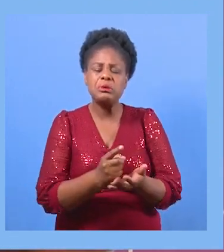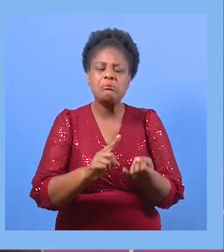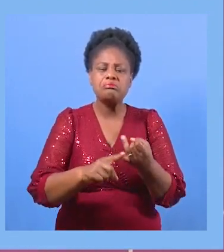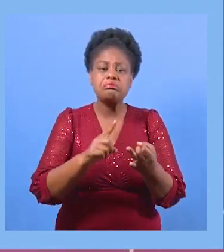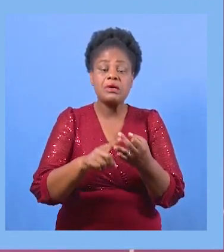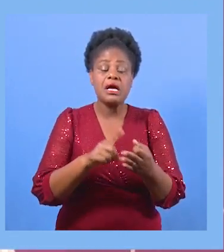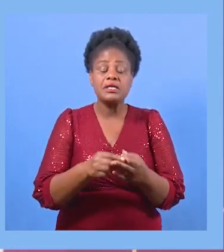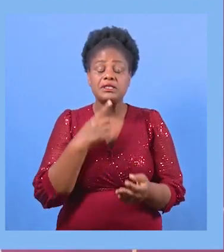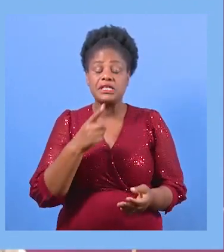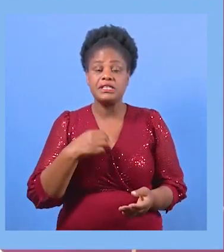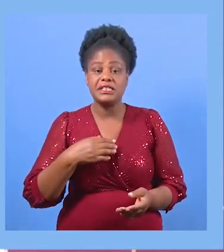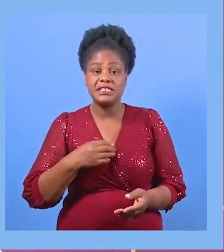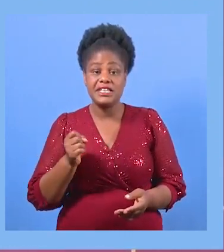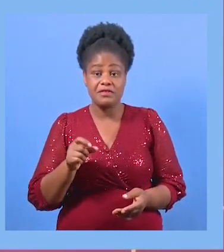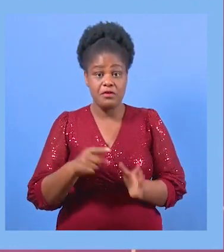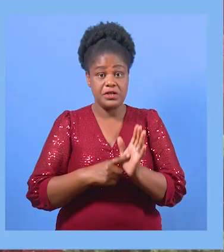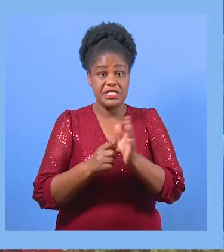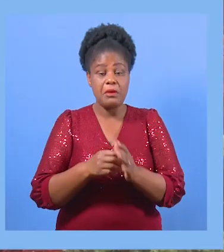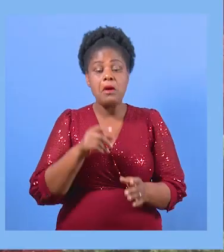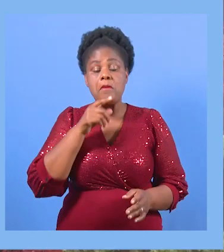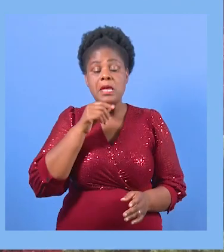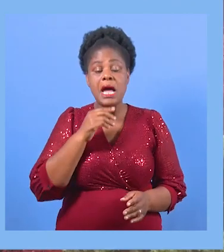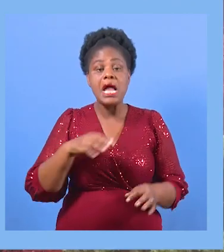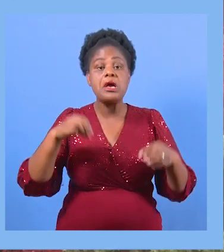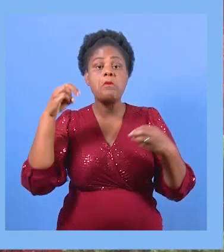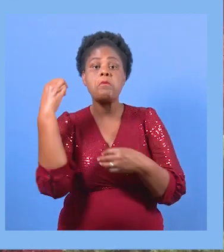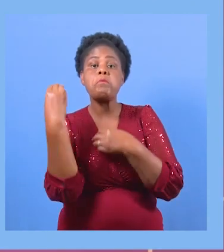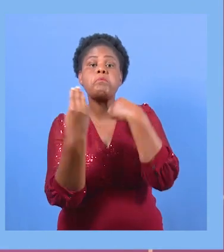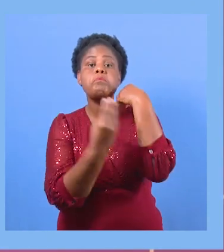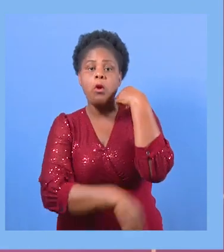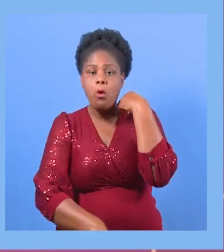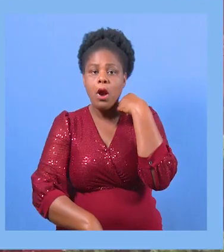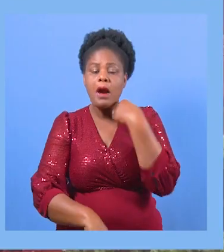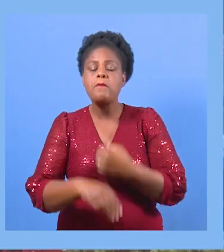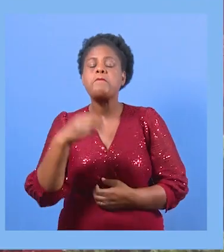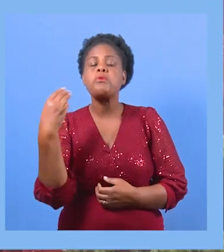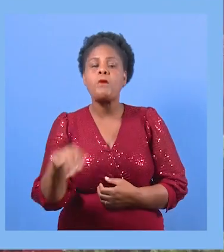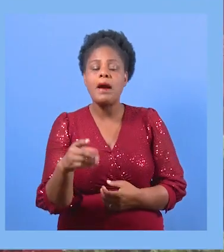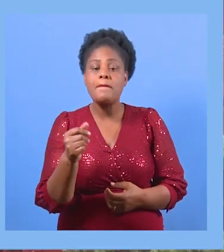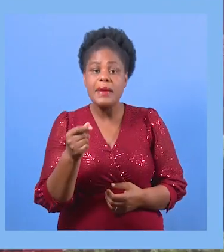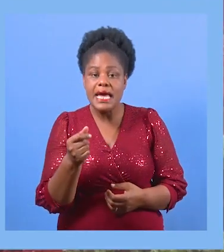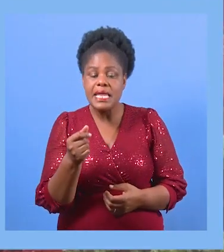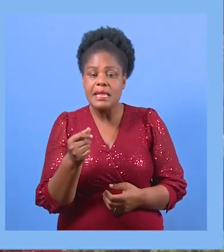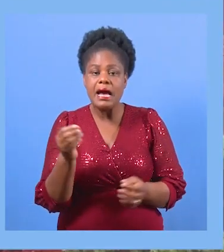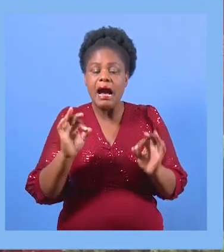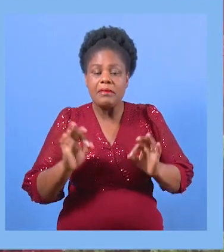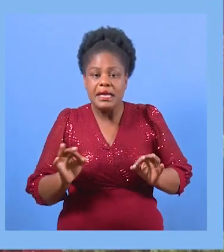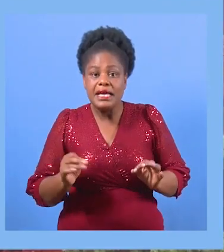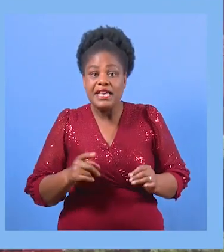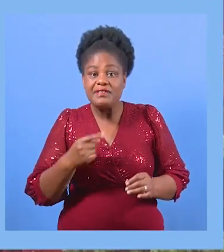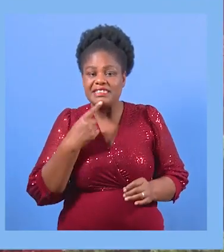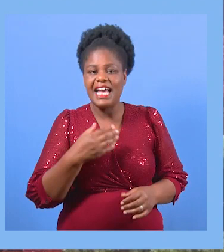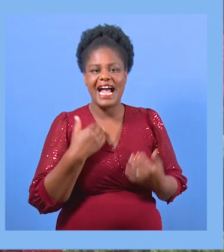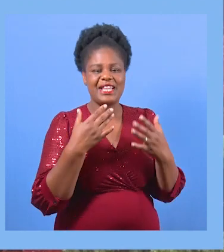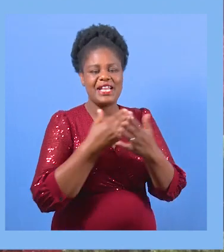mari, vakangoti mirapo mwanangu waivada here. Akaramba akanditarisa. Ndizvozvo mashoko makukutu ari kutaurwa